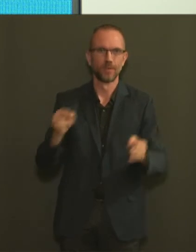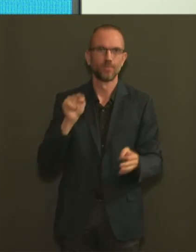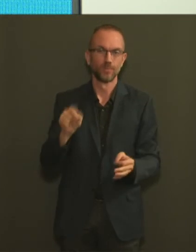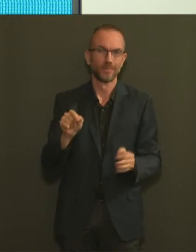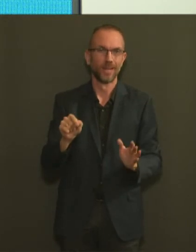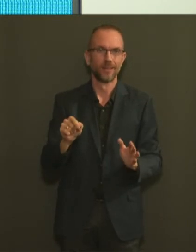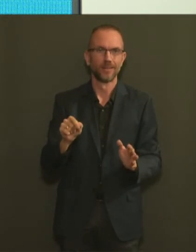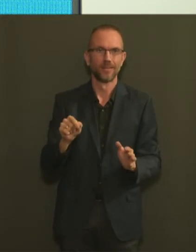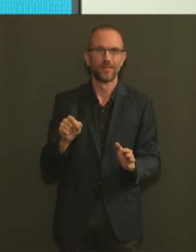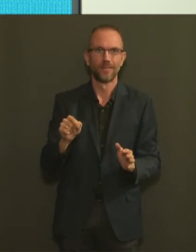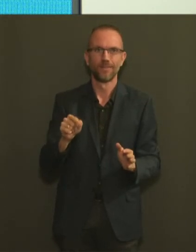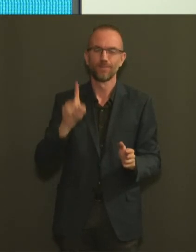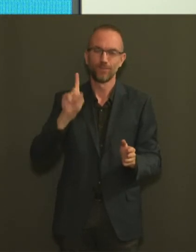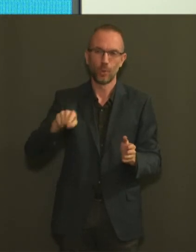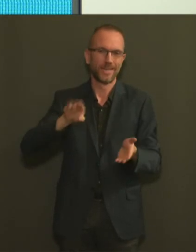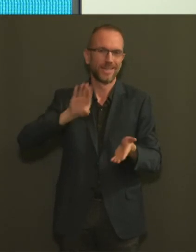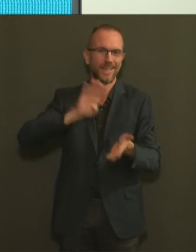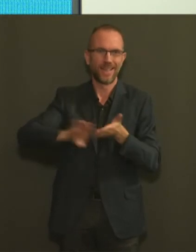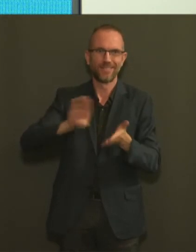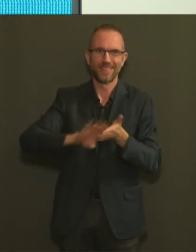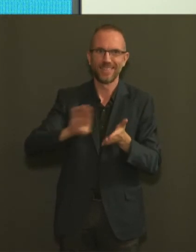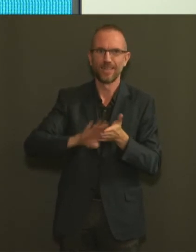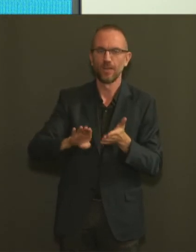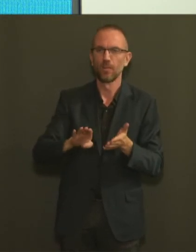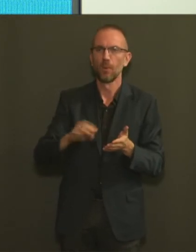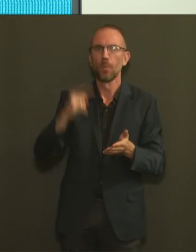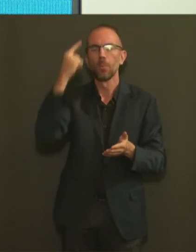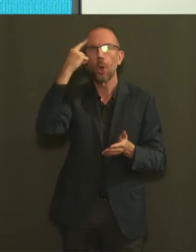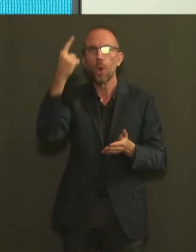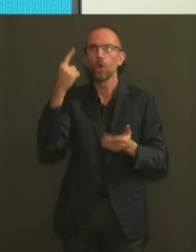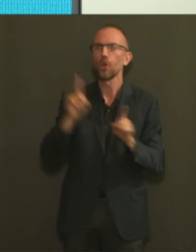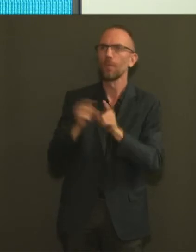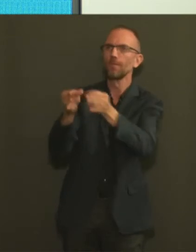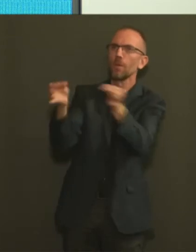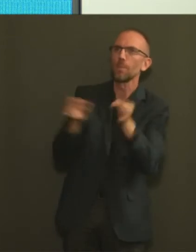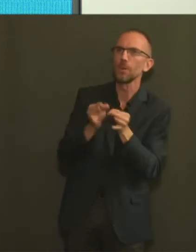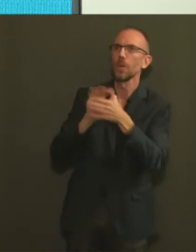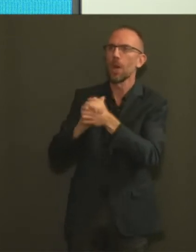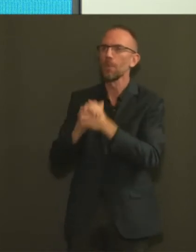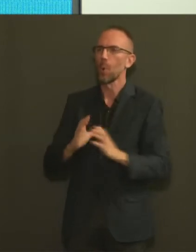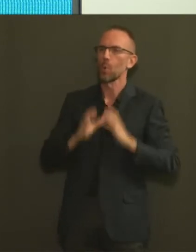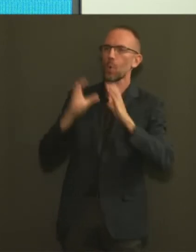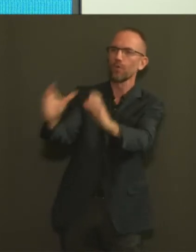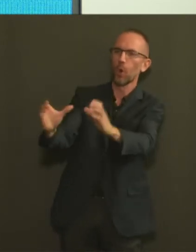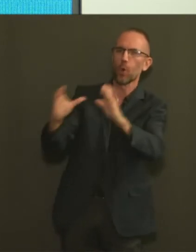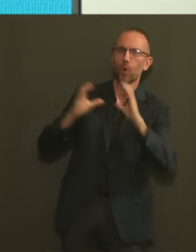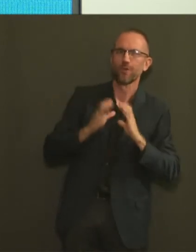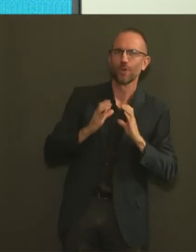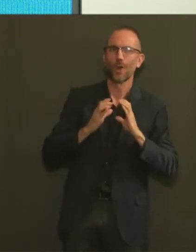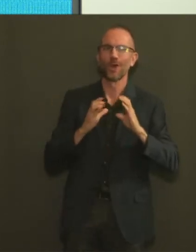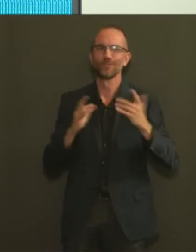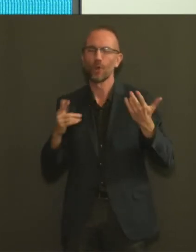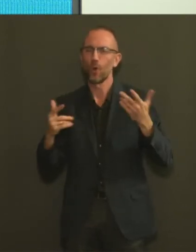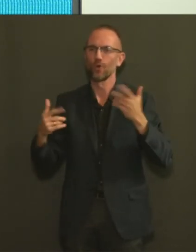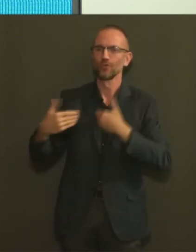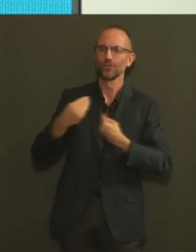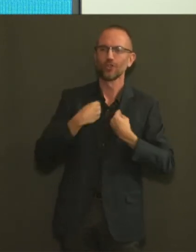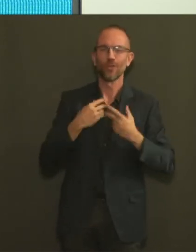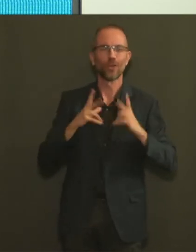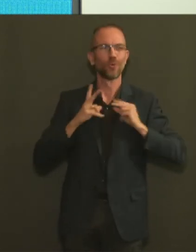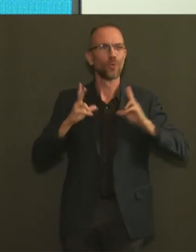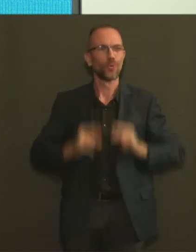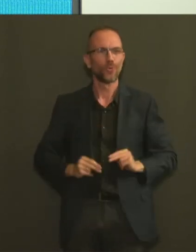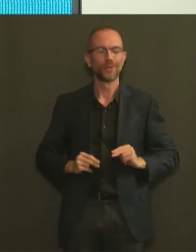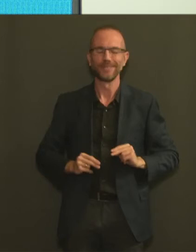cette fausse impression de sécurité que l'ambiance familiale ou amicale pourrait nous donner